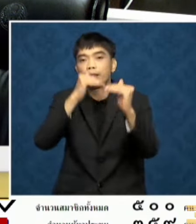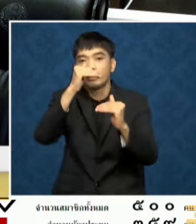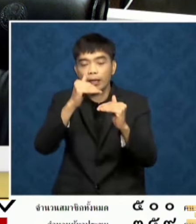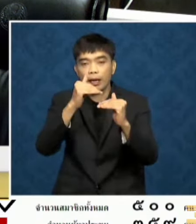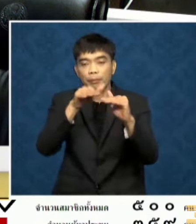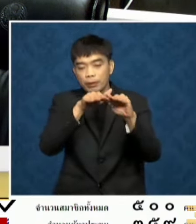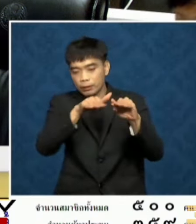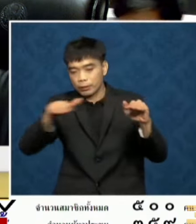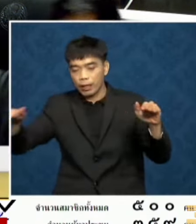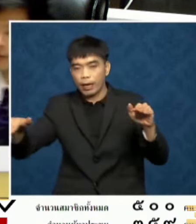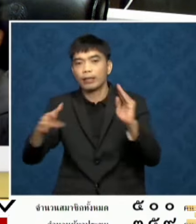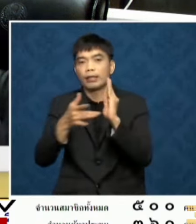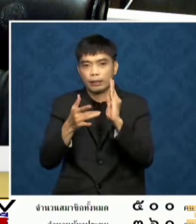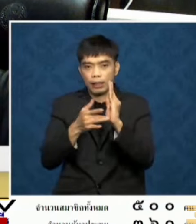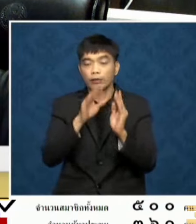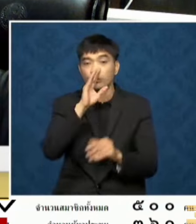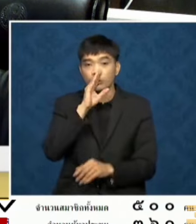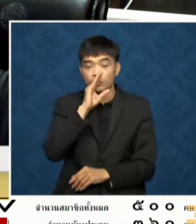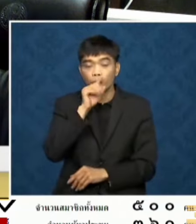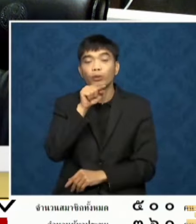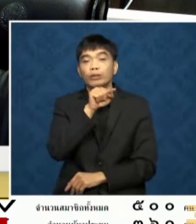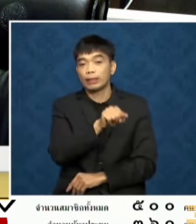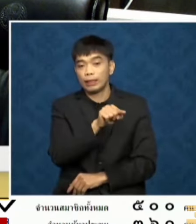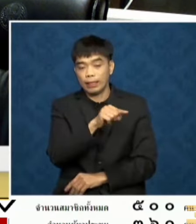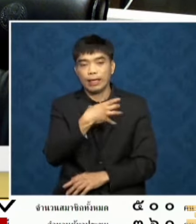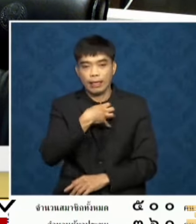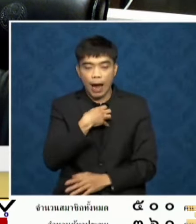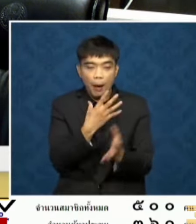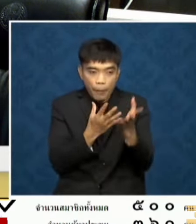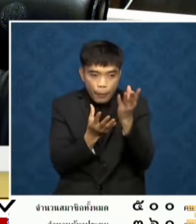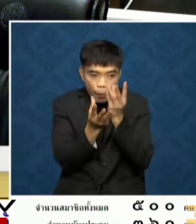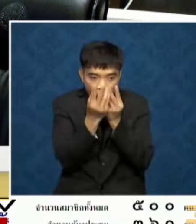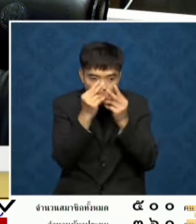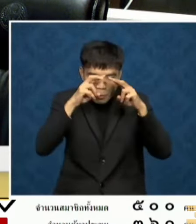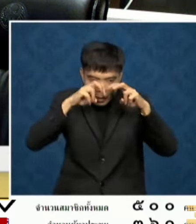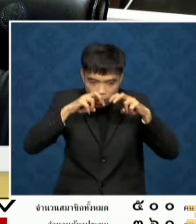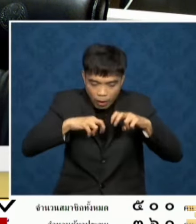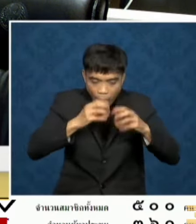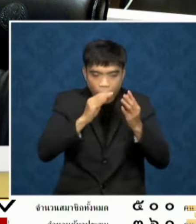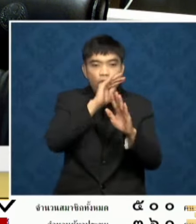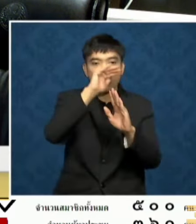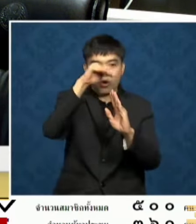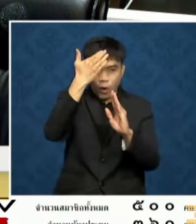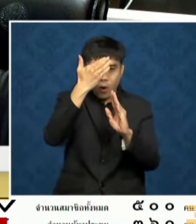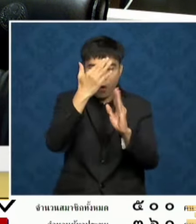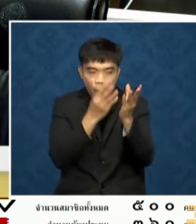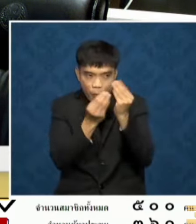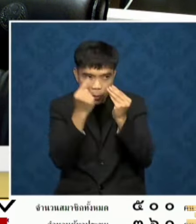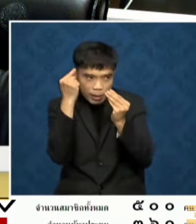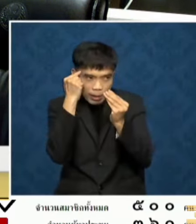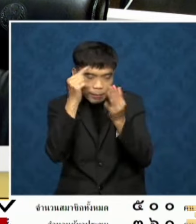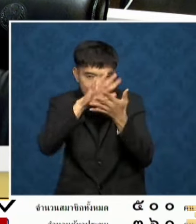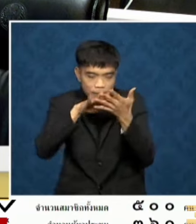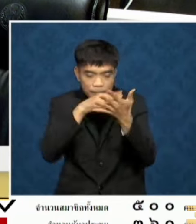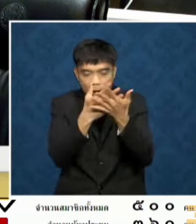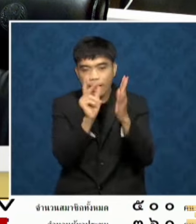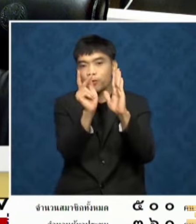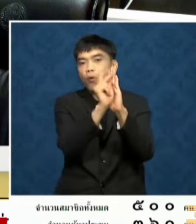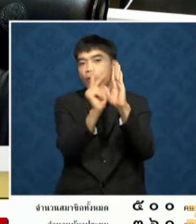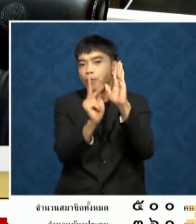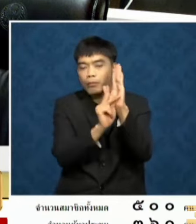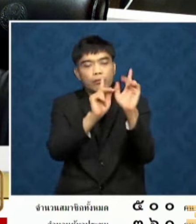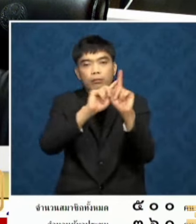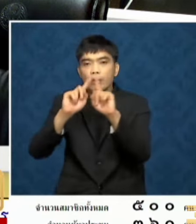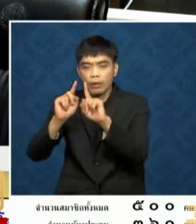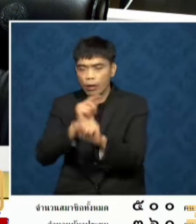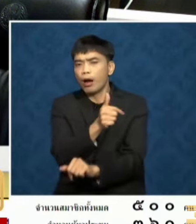จะศึกษาอย่างเดียวผมรับได้นะครับเพราะเขาเป็น regulator ศึกษาไปล่วงหน้าเพื่อวางมาตรฐานออกแบบกฎหมายต่างๆ